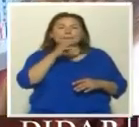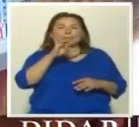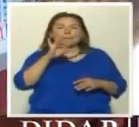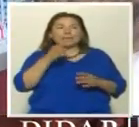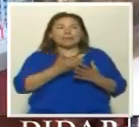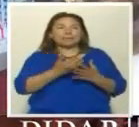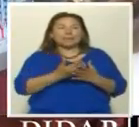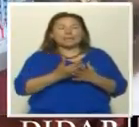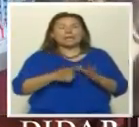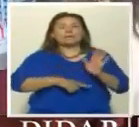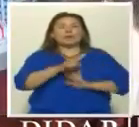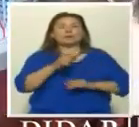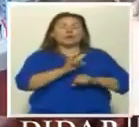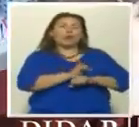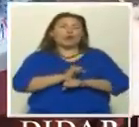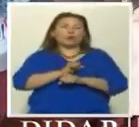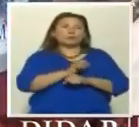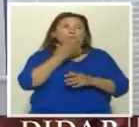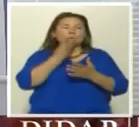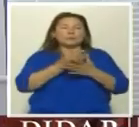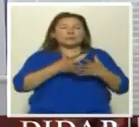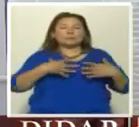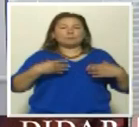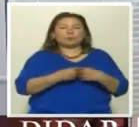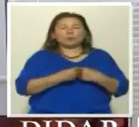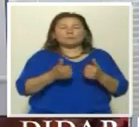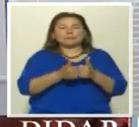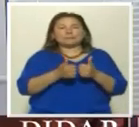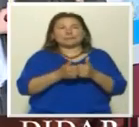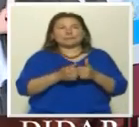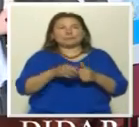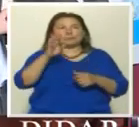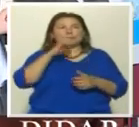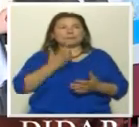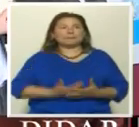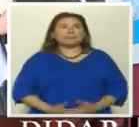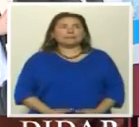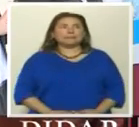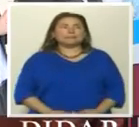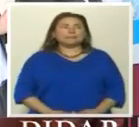Риза Мухталиб начал отдых в новом году со своей семьей с соседней страны.